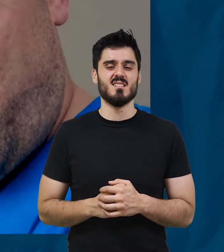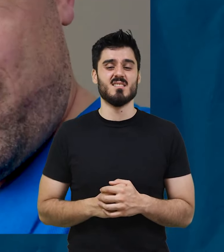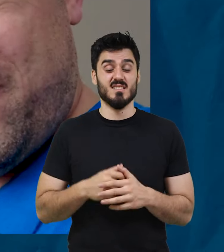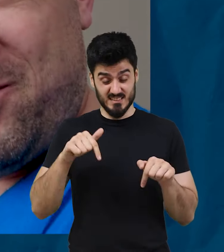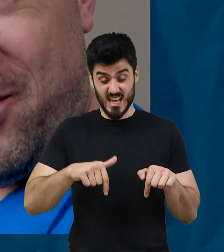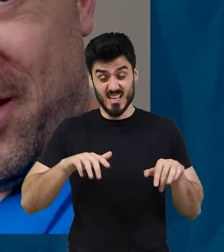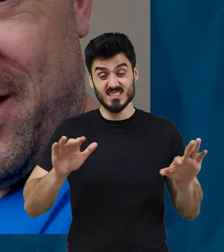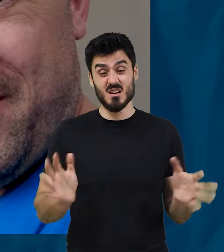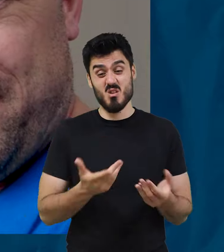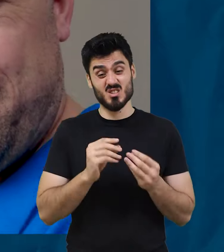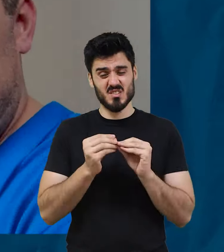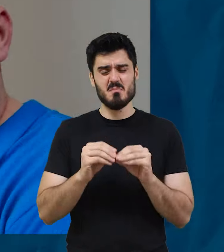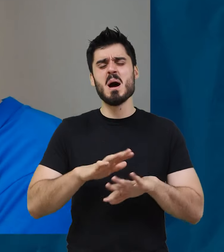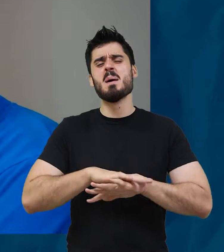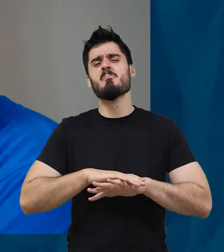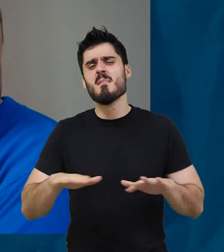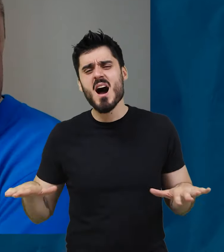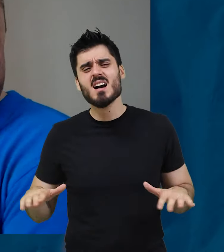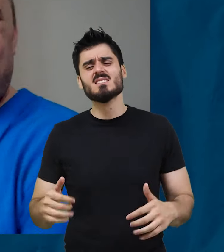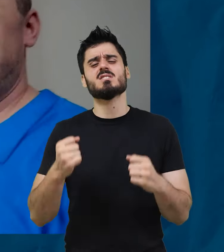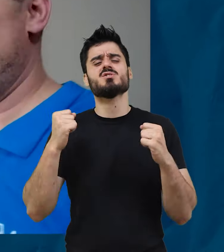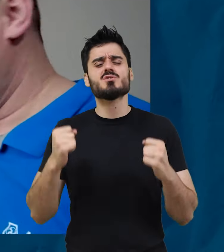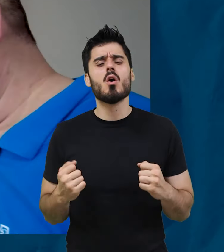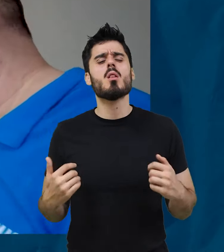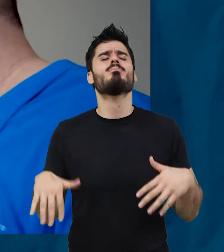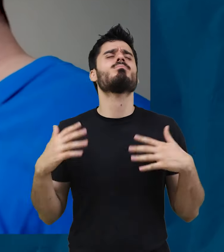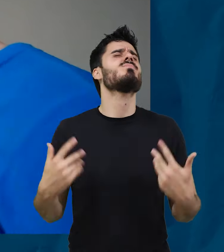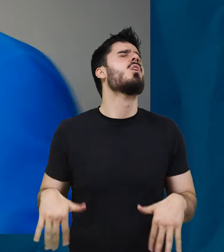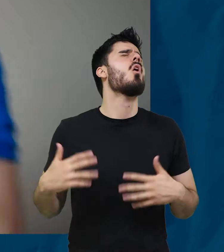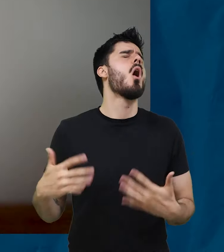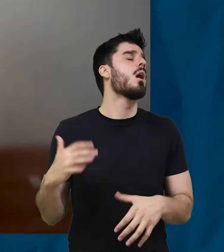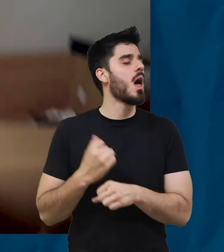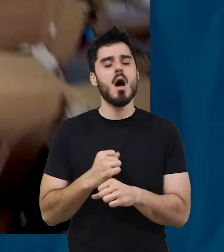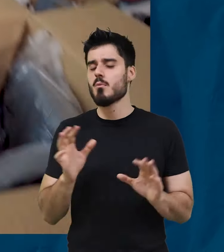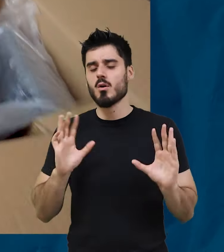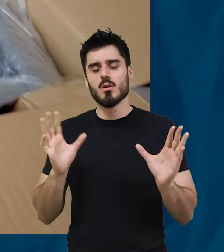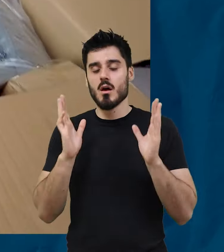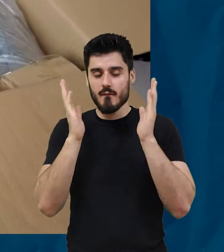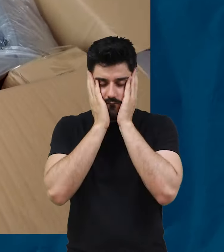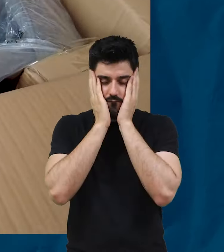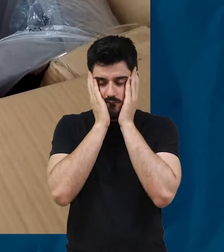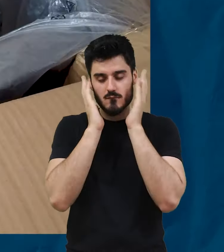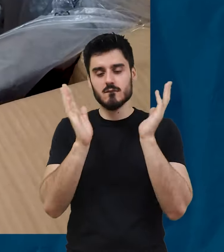Сега почвам с сглобяването. Маси, столове. Много са.